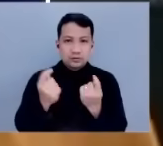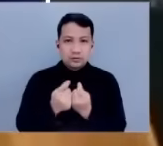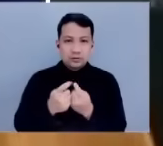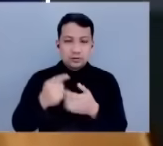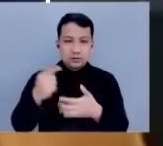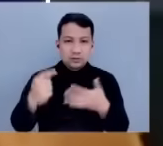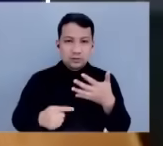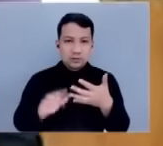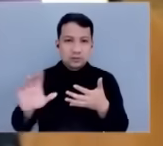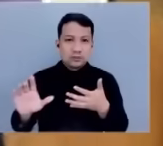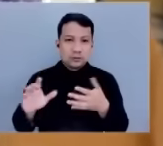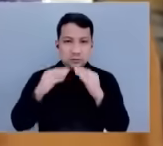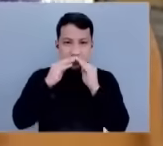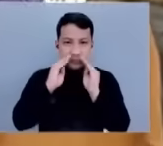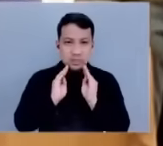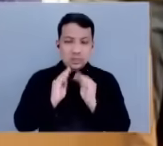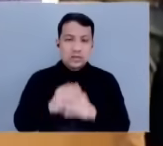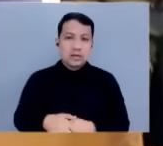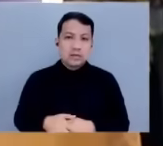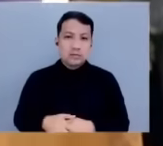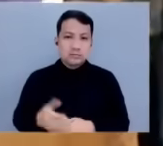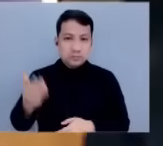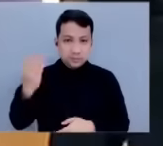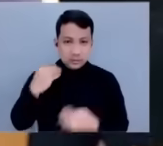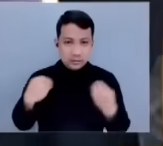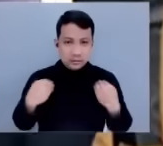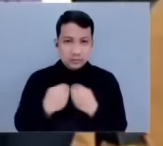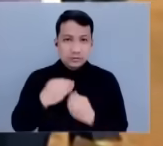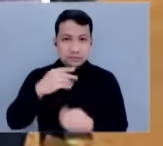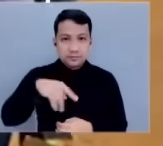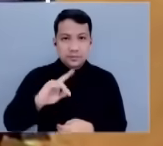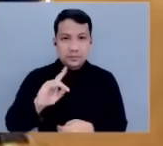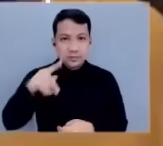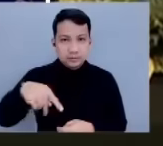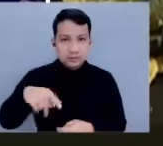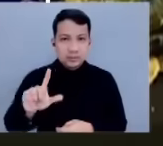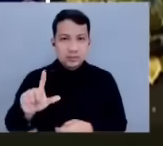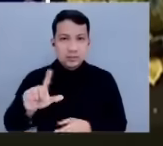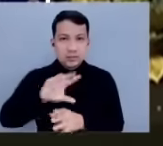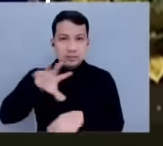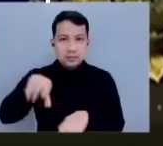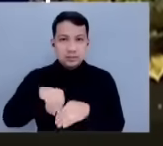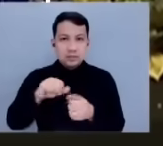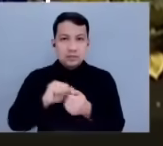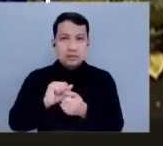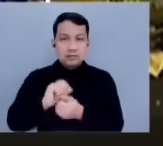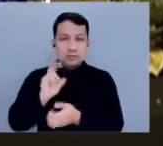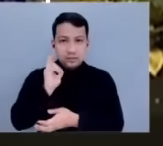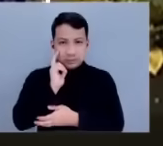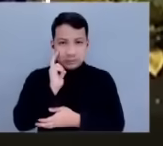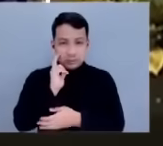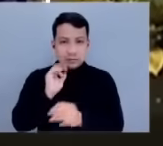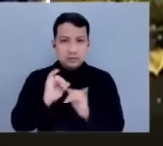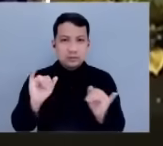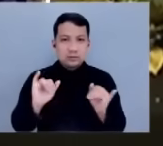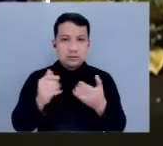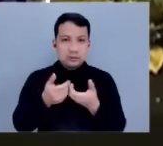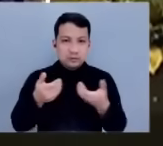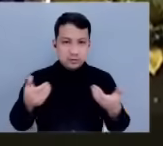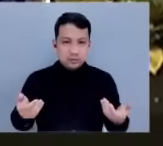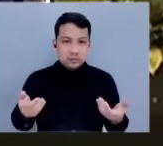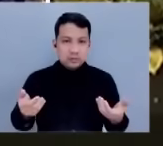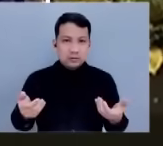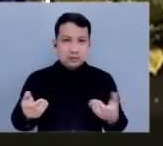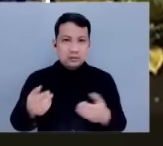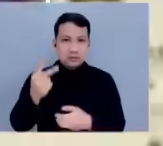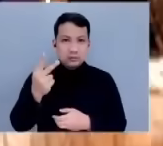Manny Pacquiao. Dating miyembro ng PDP laban si Pacquiao kasama sina dating Pangulong Rodrigo Duterte hanggang sa mahati sa dalawang paksyon